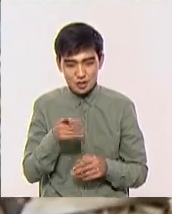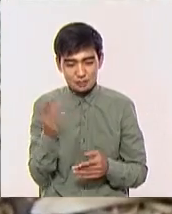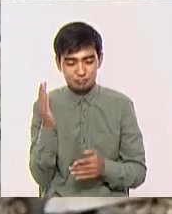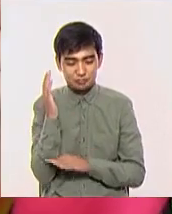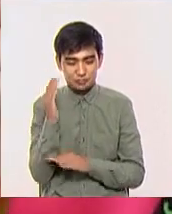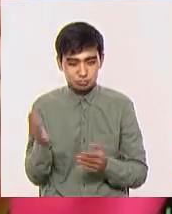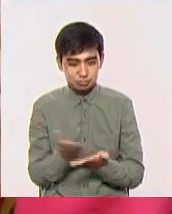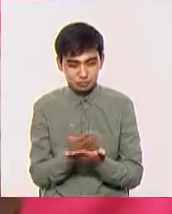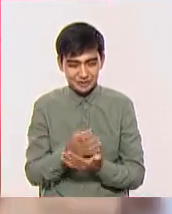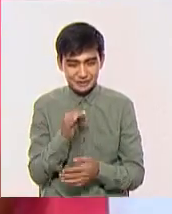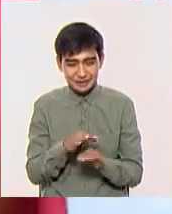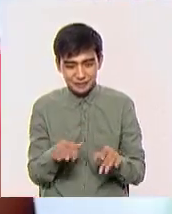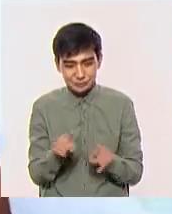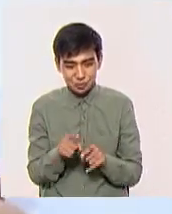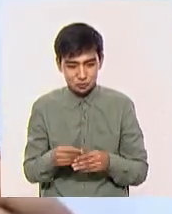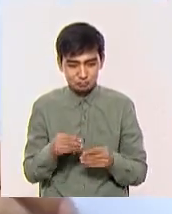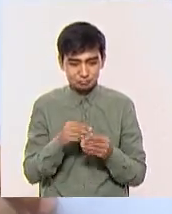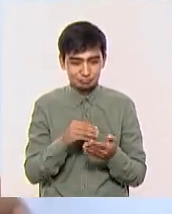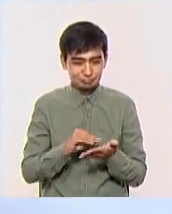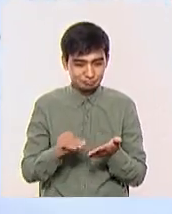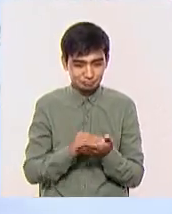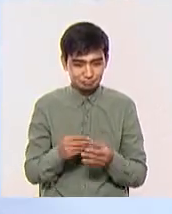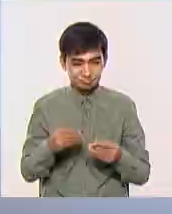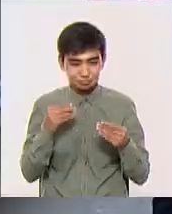лесорубов вышли даже дети. Они принесли с собой плакаты.